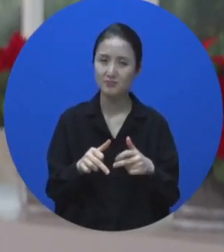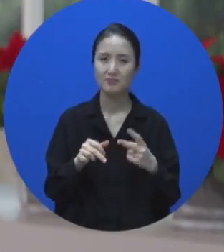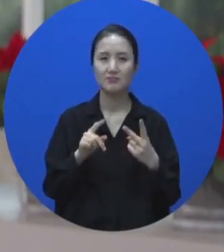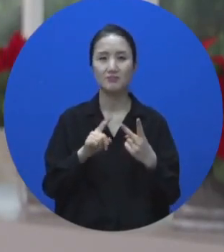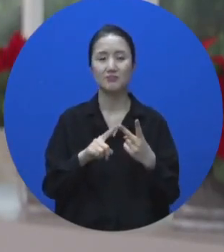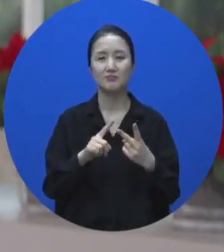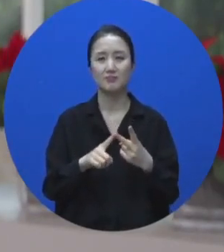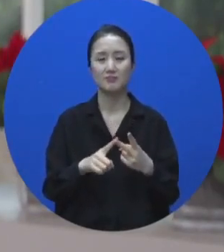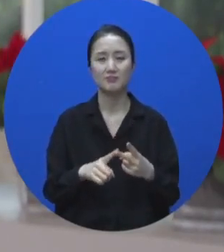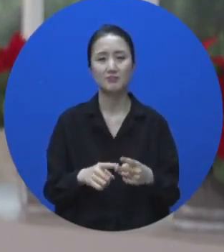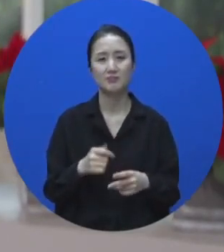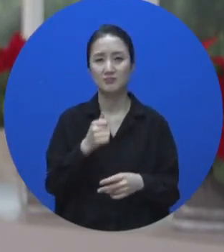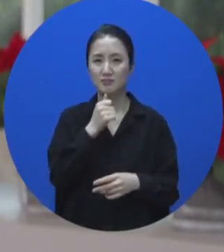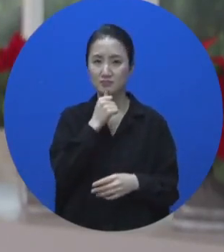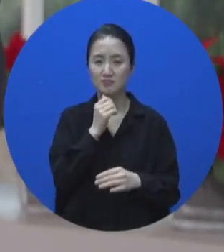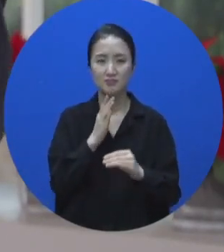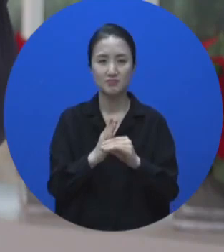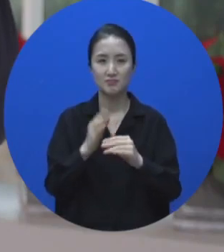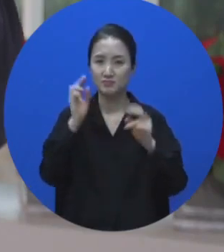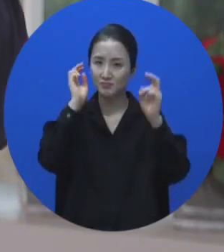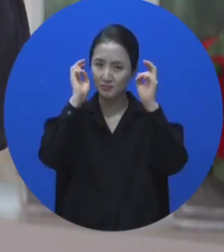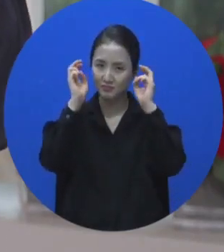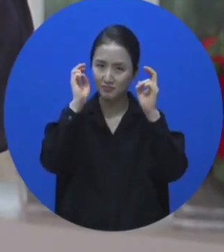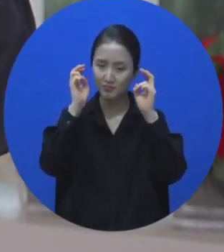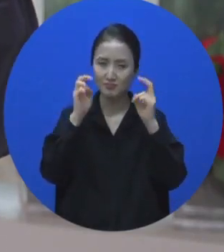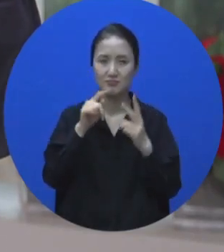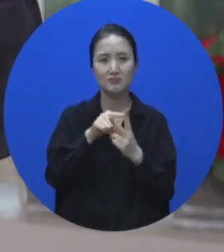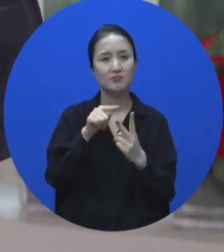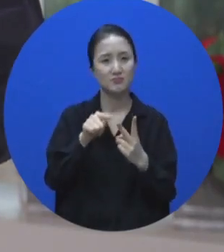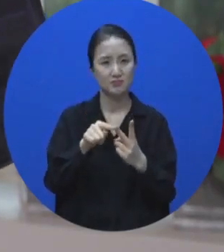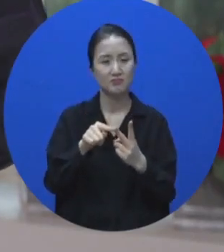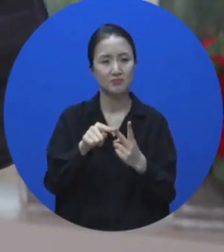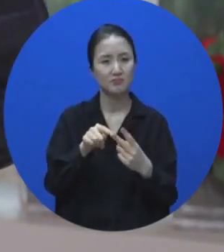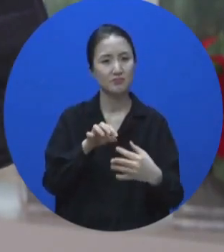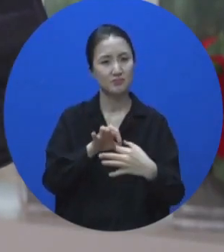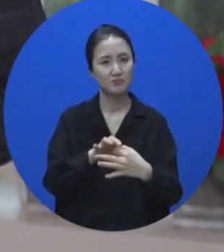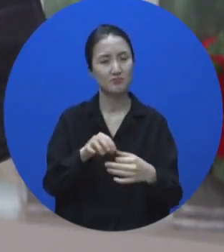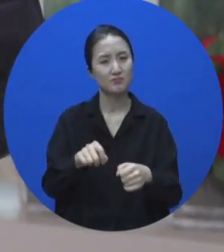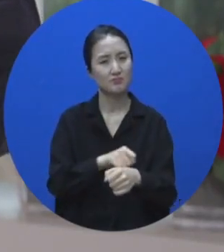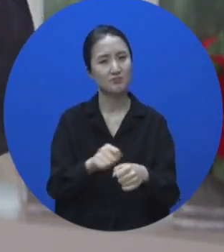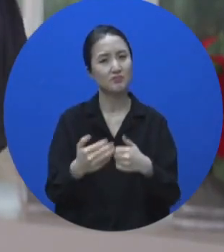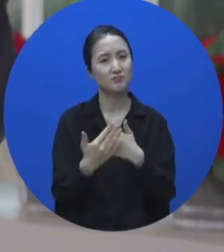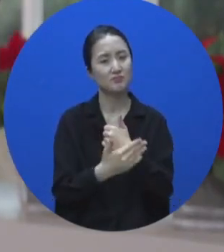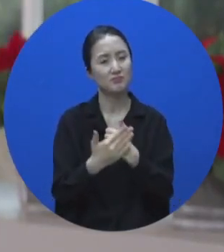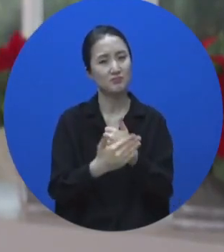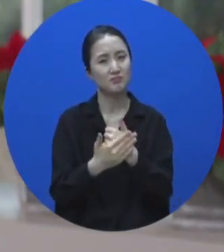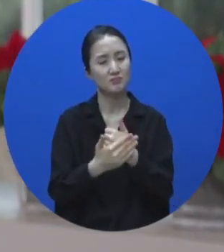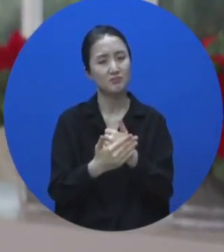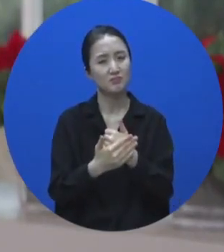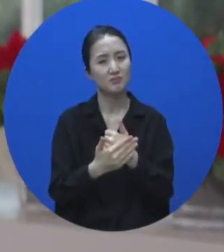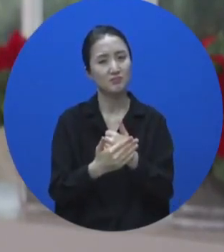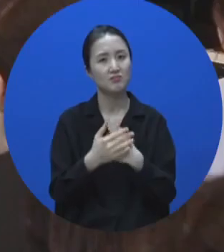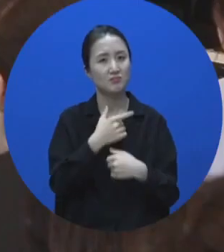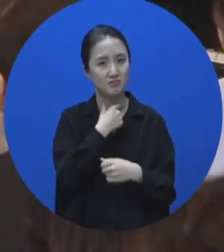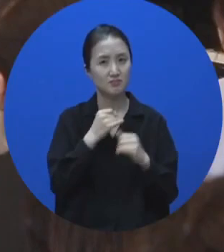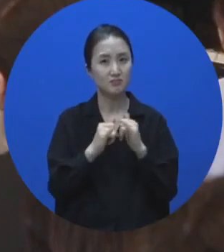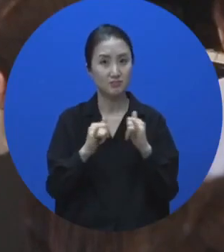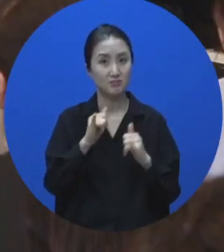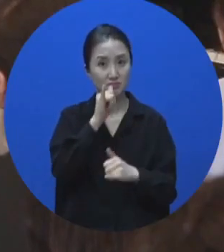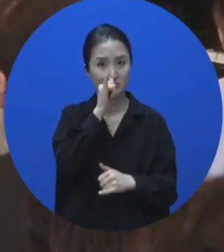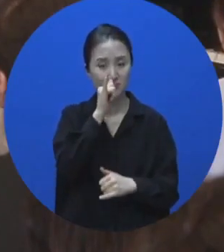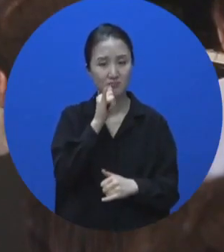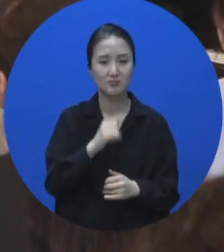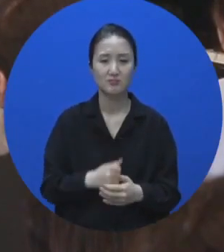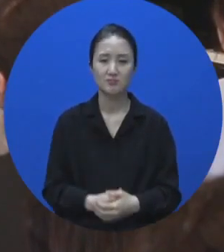장애인 특공대 이라든지 그 다음에 중소기업 공을 많이 찾습니다 저도 그러면 이렇게 특별한 걸